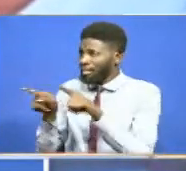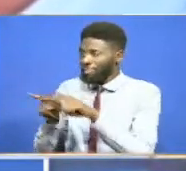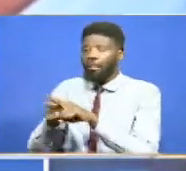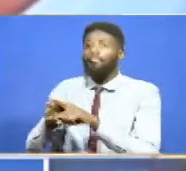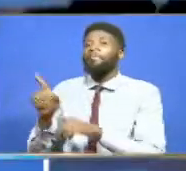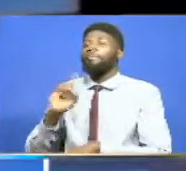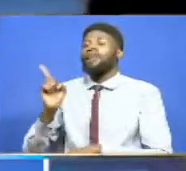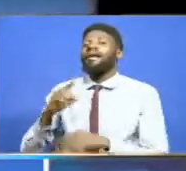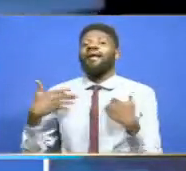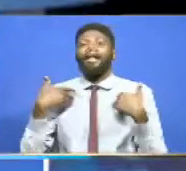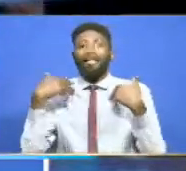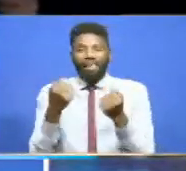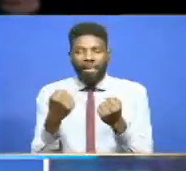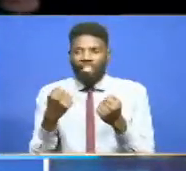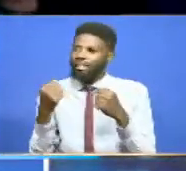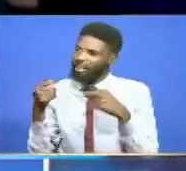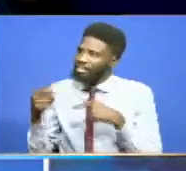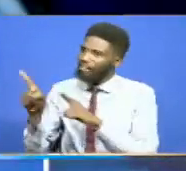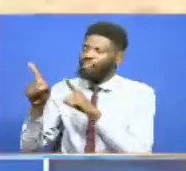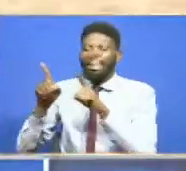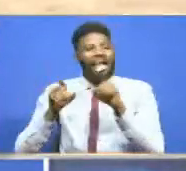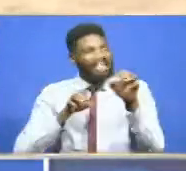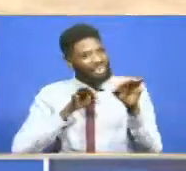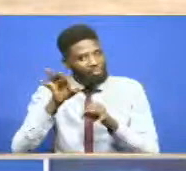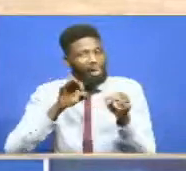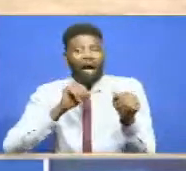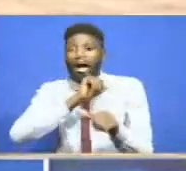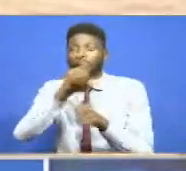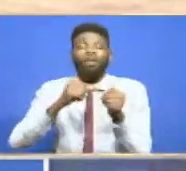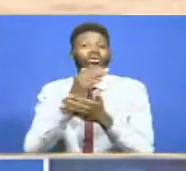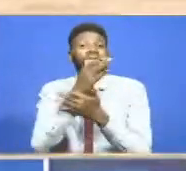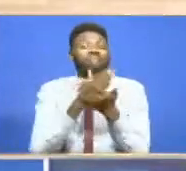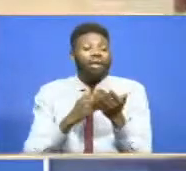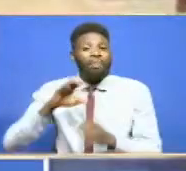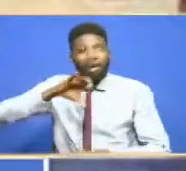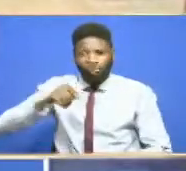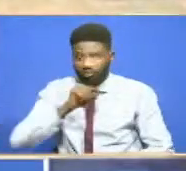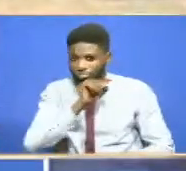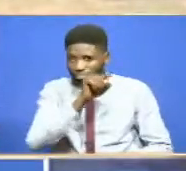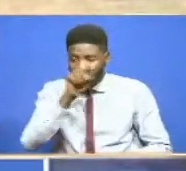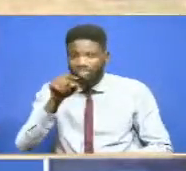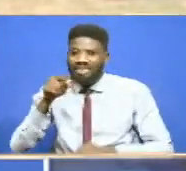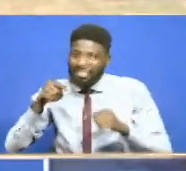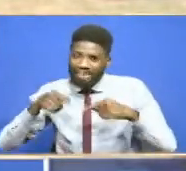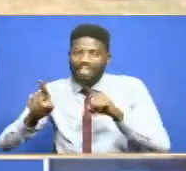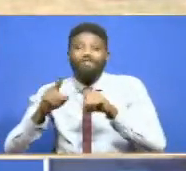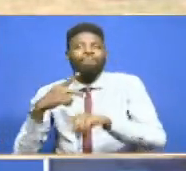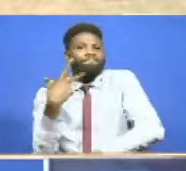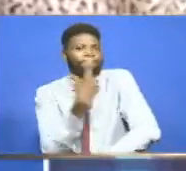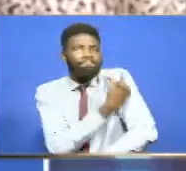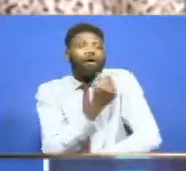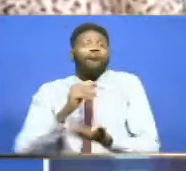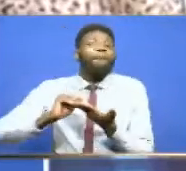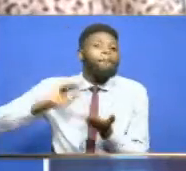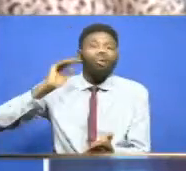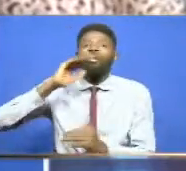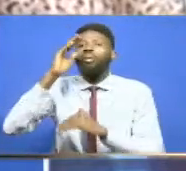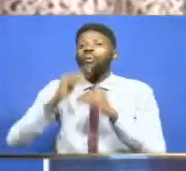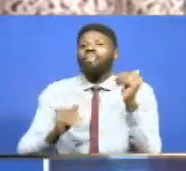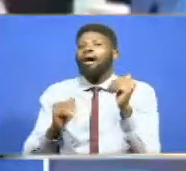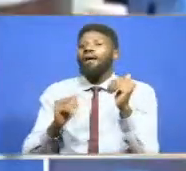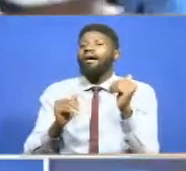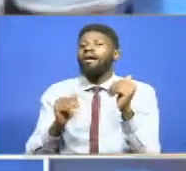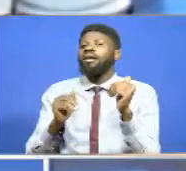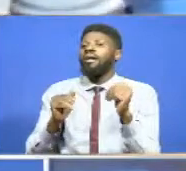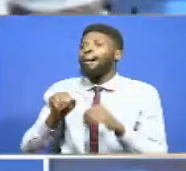chanjo imetoa ufafanuzi kuhusu madai ya baadhi ya kaunti zinazotoa dozi nyingi za chanjo kuliko zile